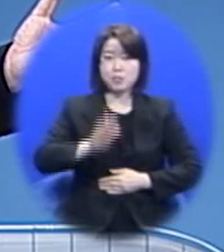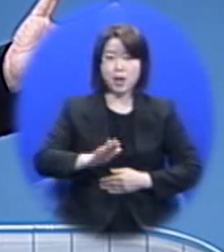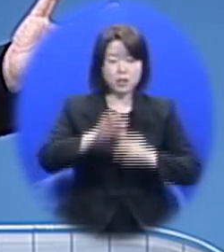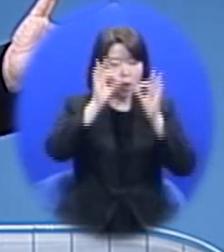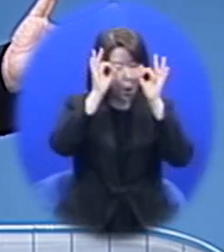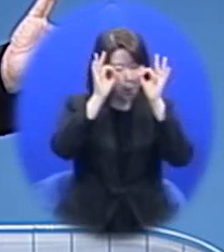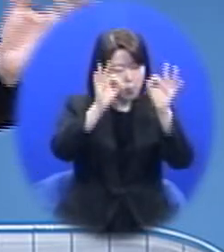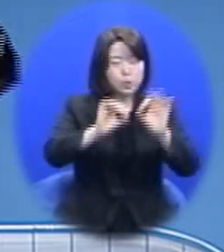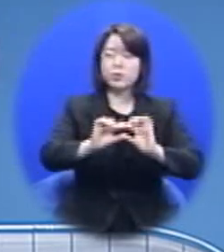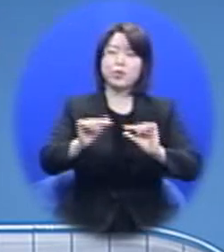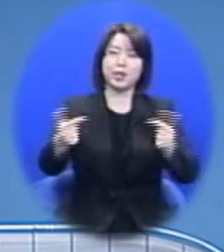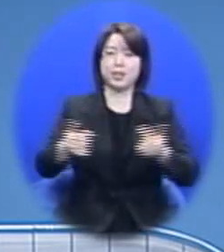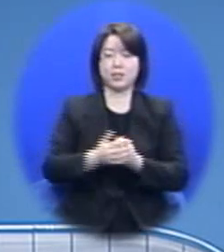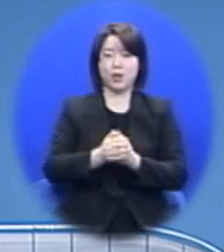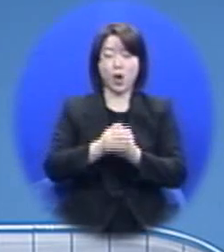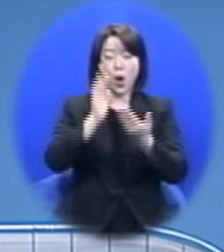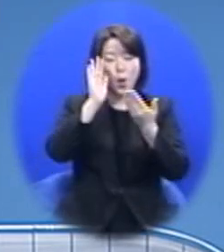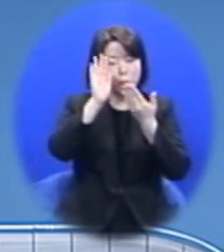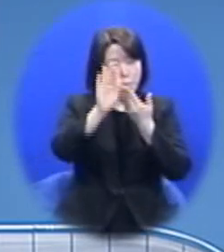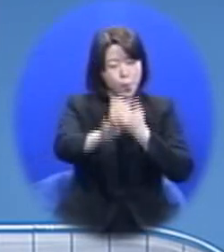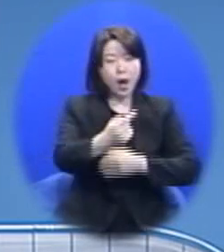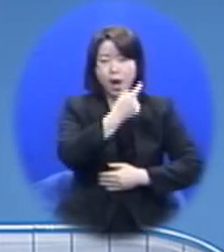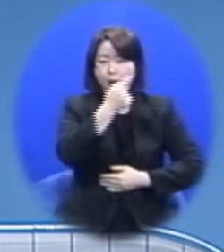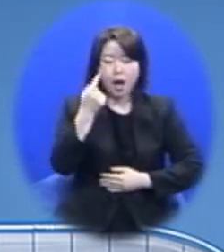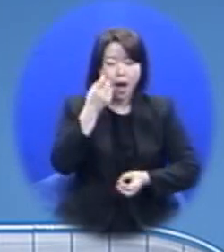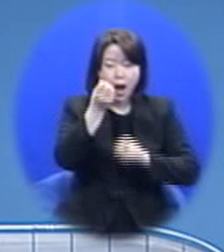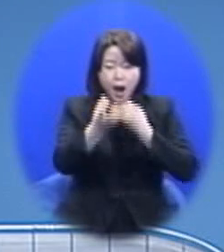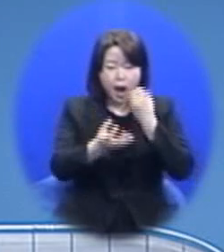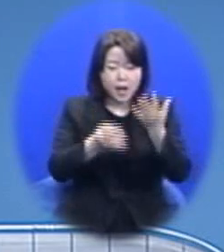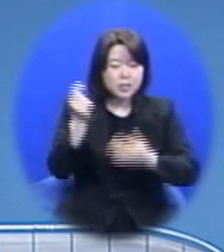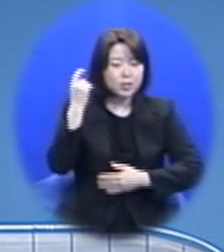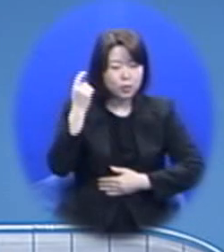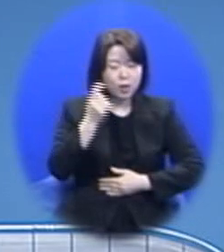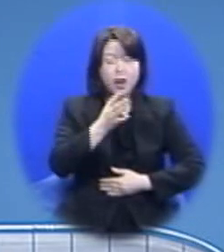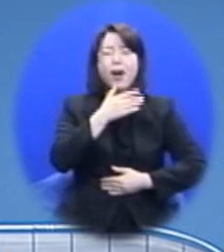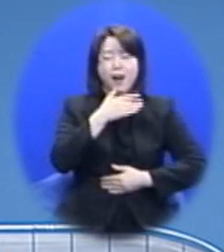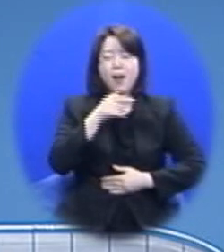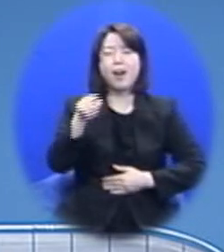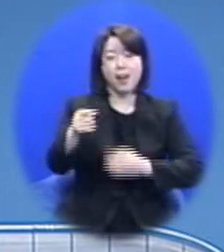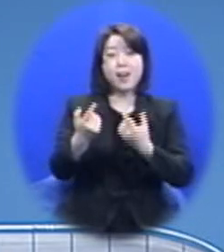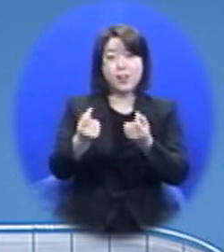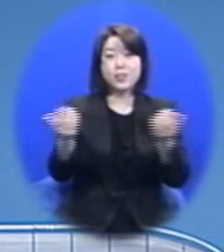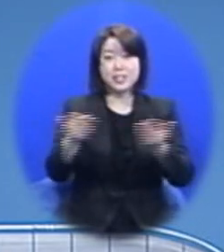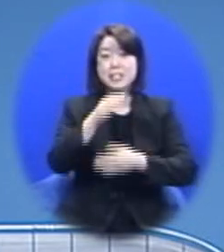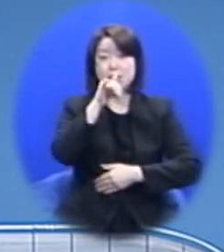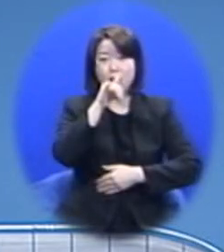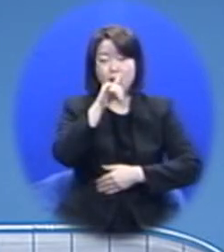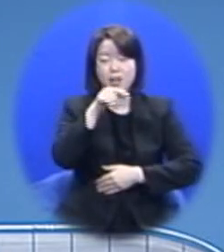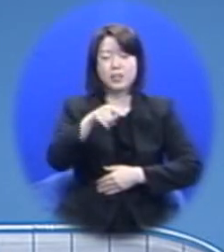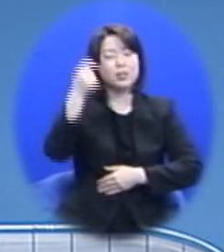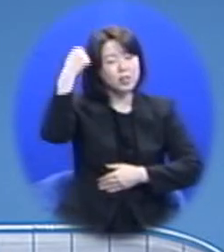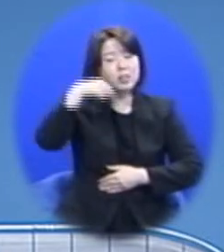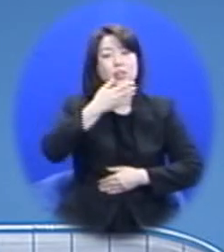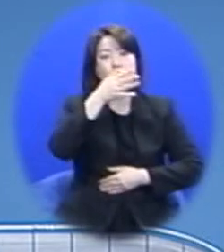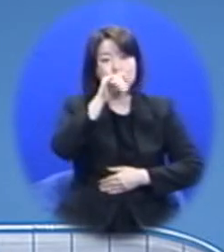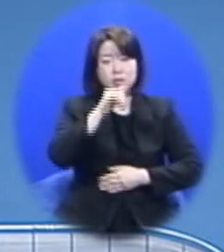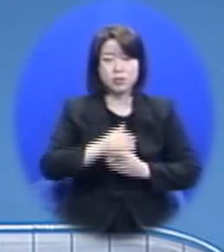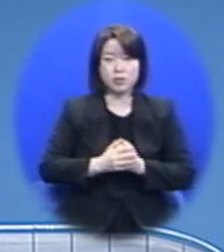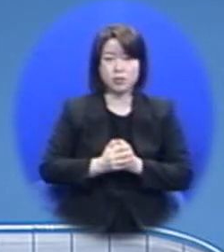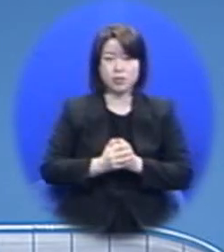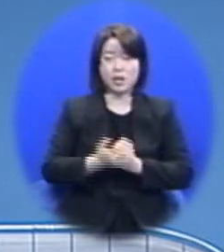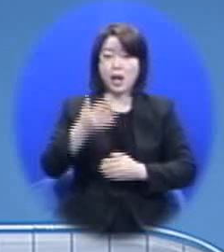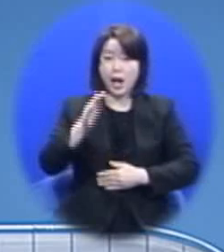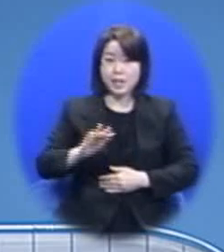아니에요. 나중에 이제 간증을 듣고 아, 그런 일이 있었구나 그럴 수는 있죠.